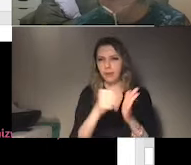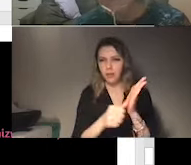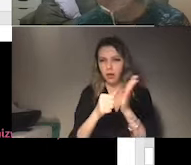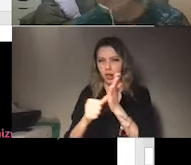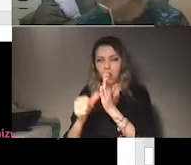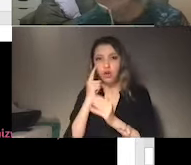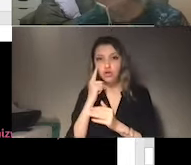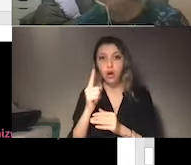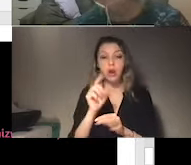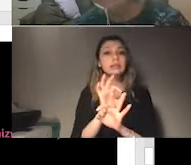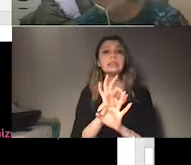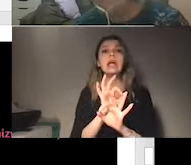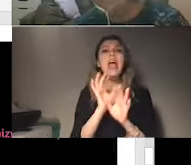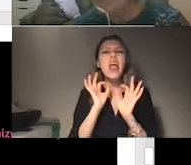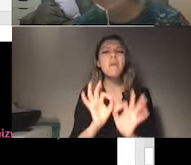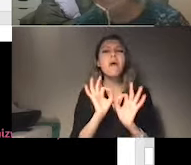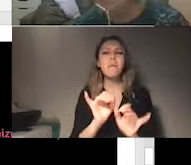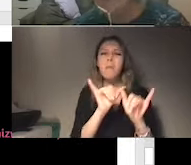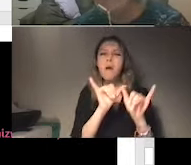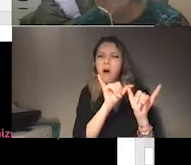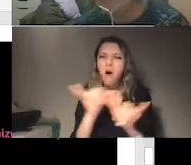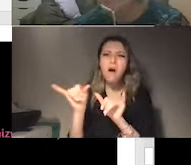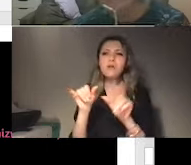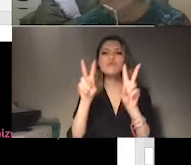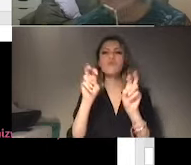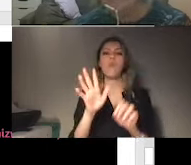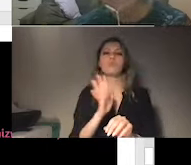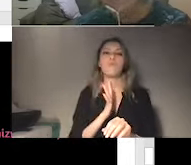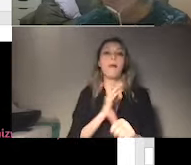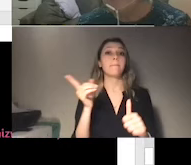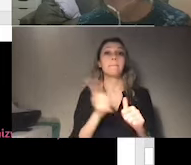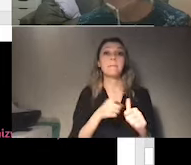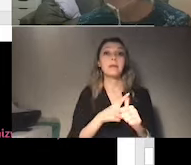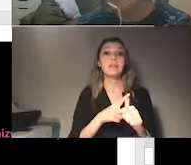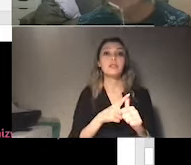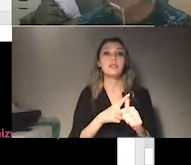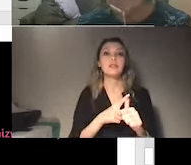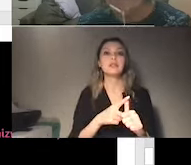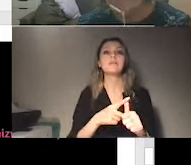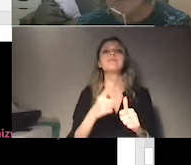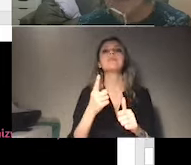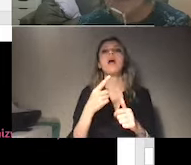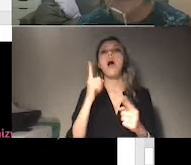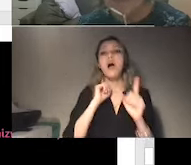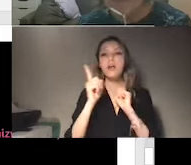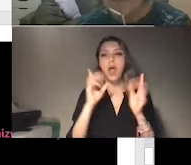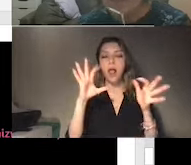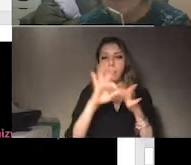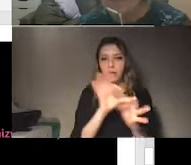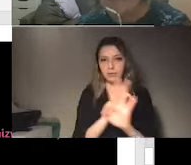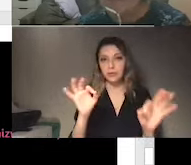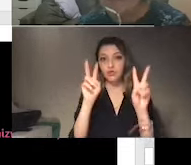de hiç şaşmadan yer alan birkaç konu var. Bunlardan bir tanesi yargı bağımsızlığı meselesi.